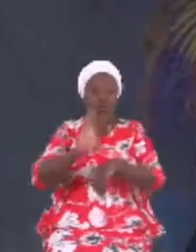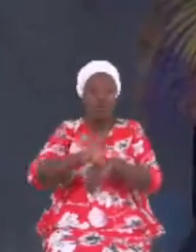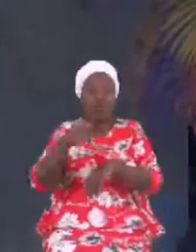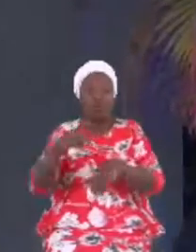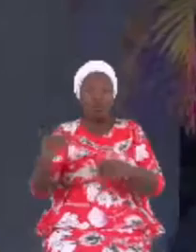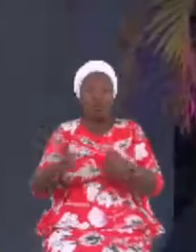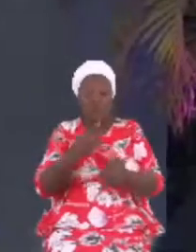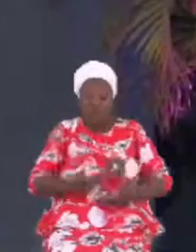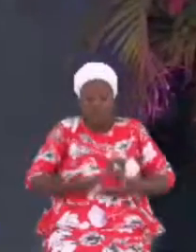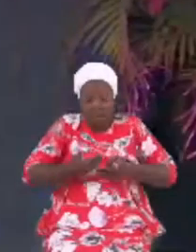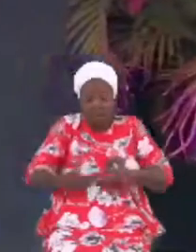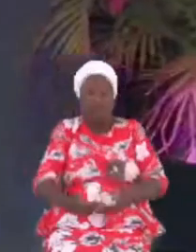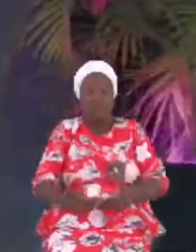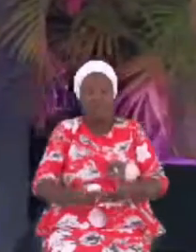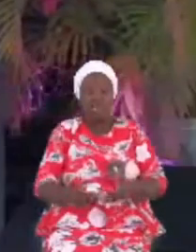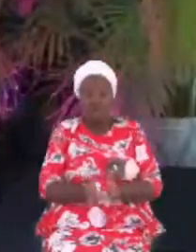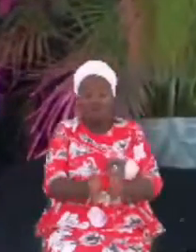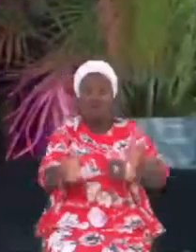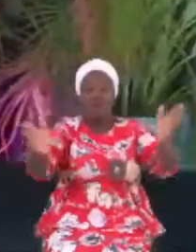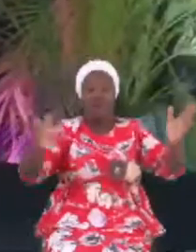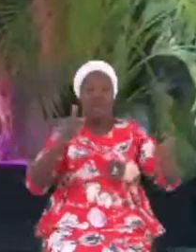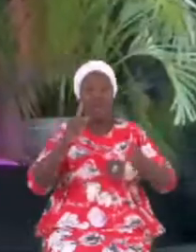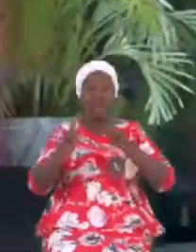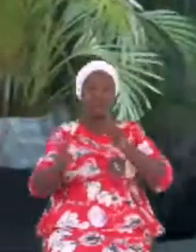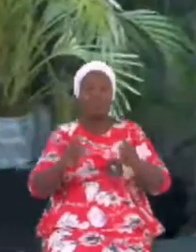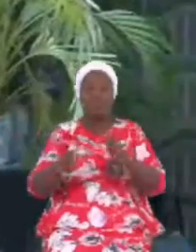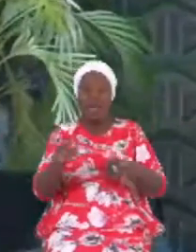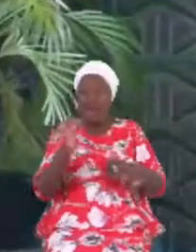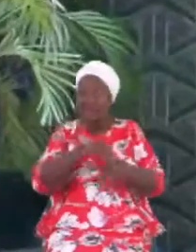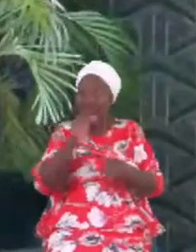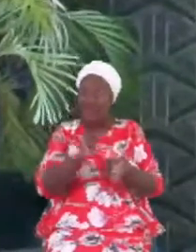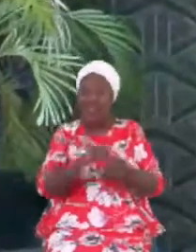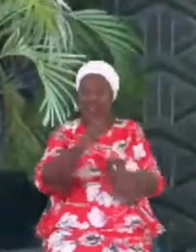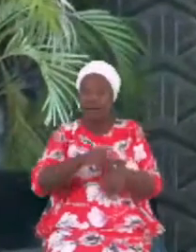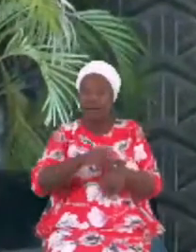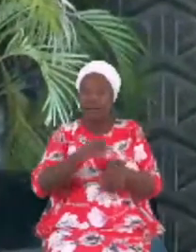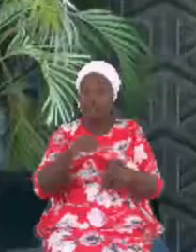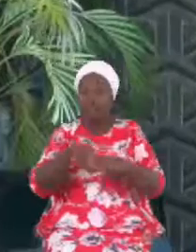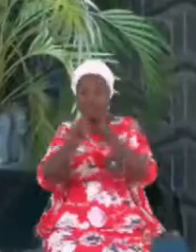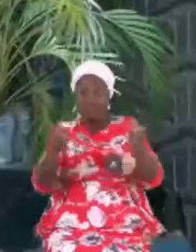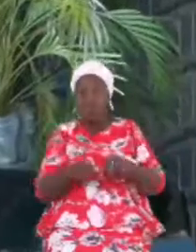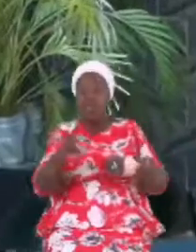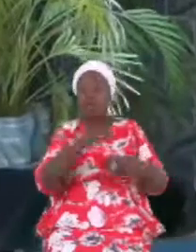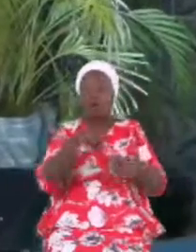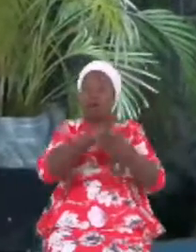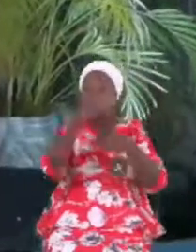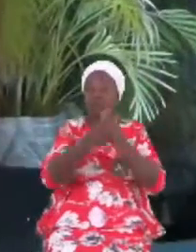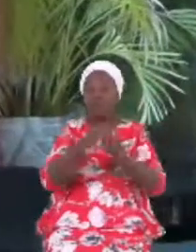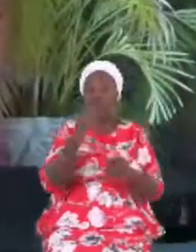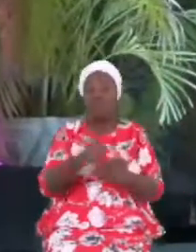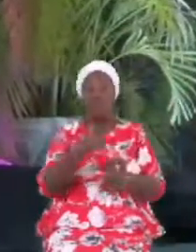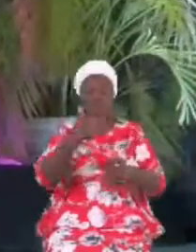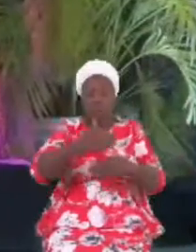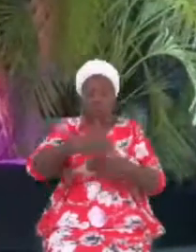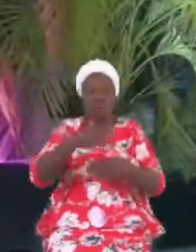Des premiers-nés inscrits. L'assemblée. En ce moment-là, dans ce lieu-là, tous les murs